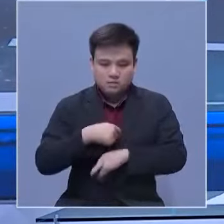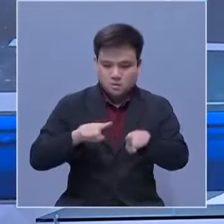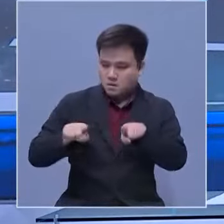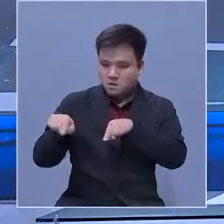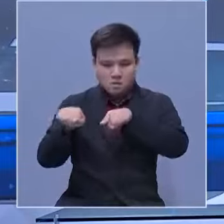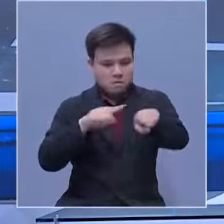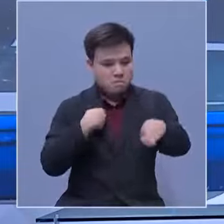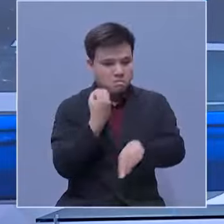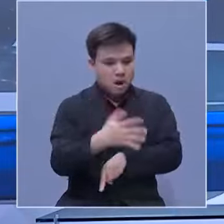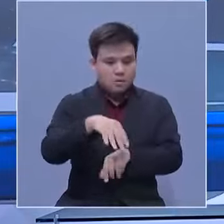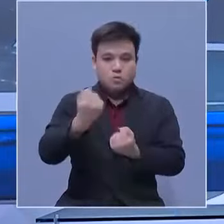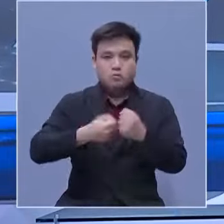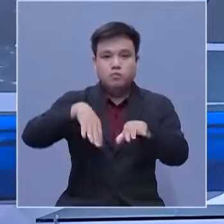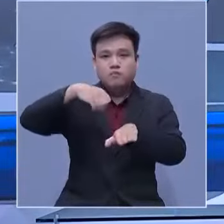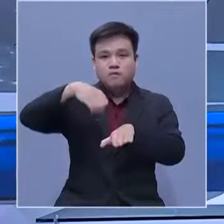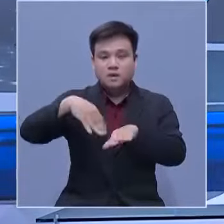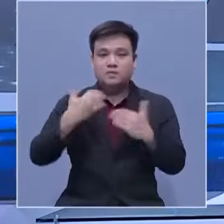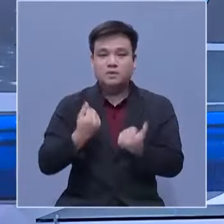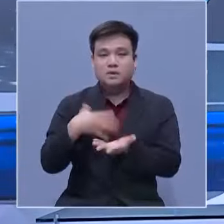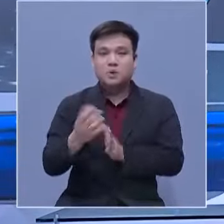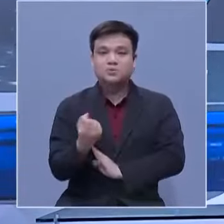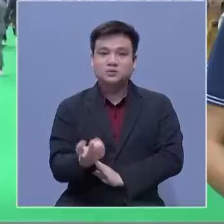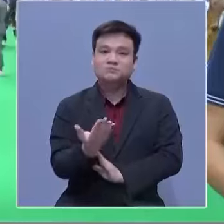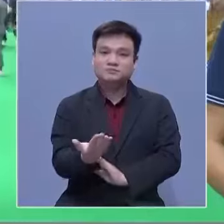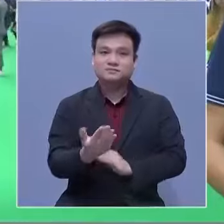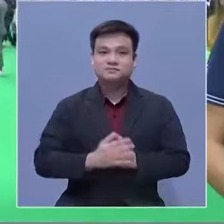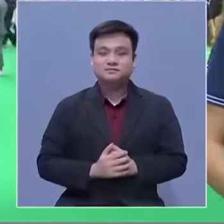ขจรพันธ์รวบรวมเข้ามานะคะรายงานสดเข้ามาติดตามกันเลยค่ะ